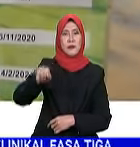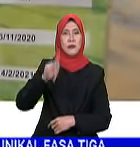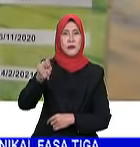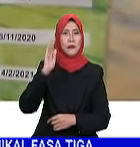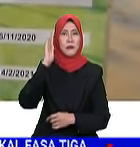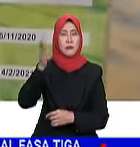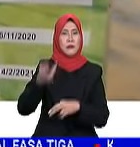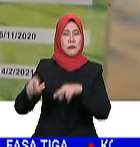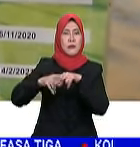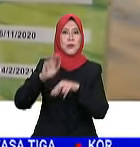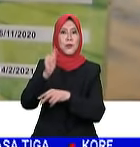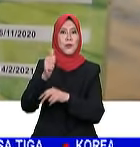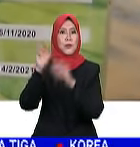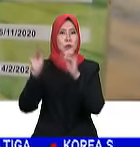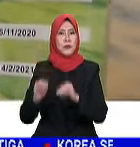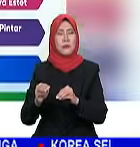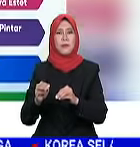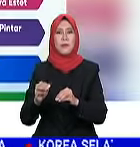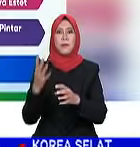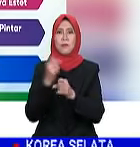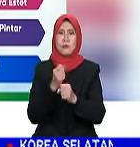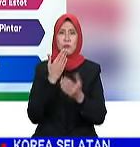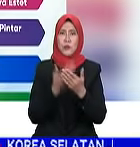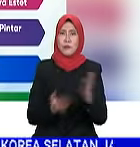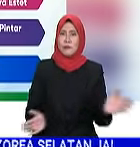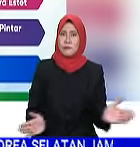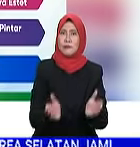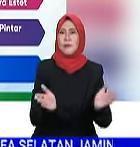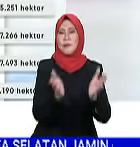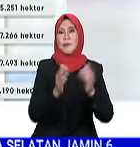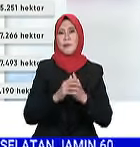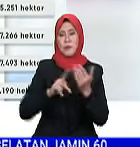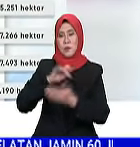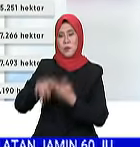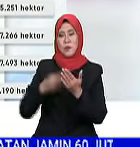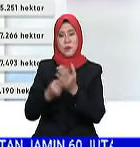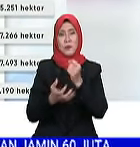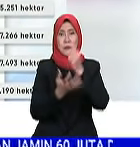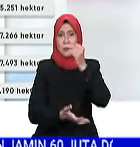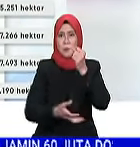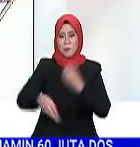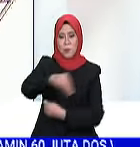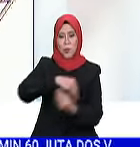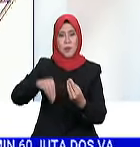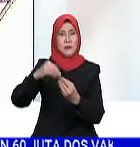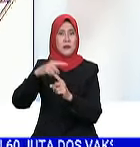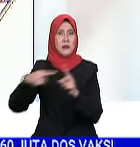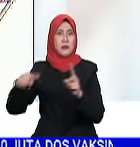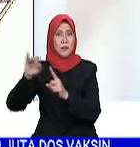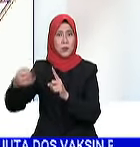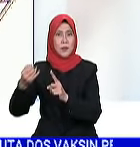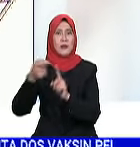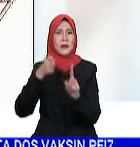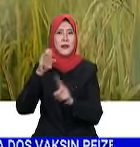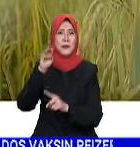musim bermula tahun ini susulan pencapaian memberangsangkan. Projek mendapat peruntukan modal pusingan lebih setengah juta ringgit daripada